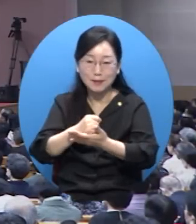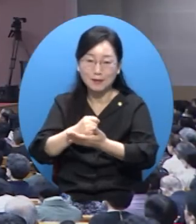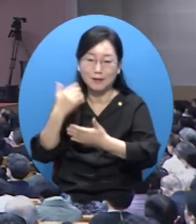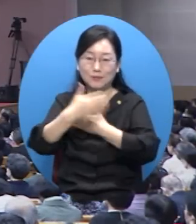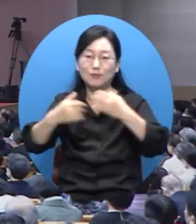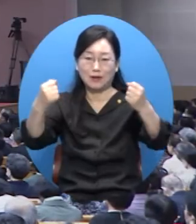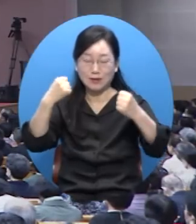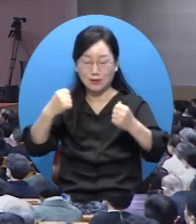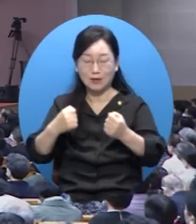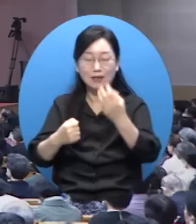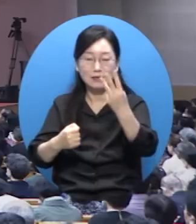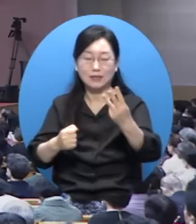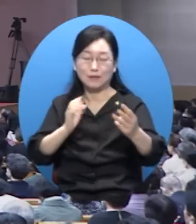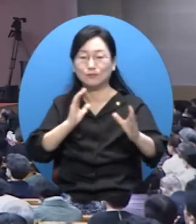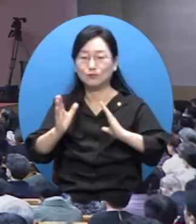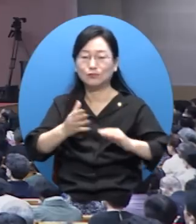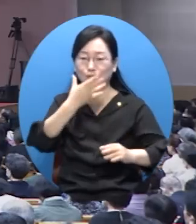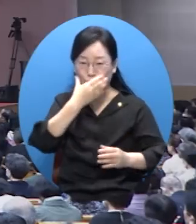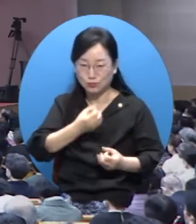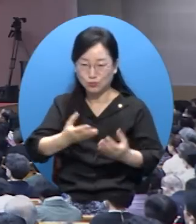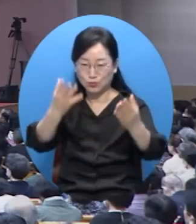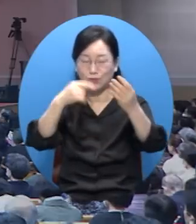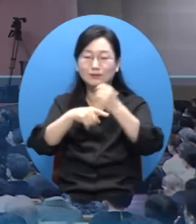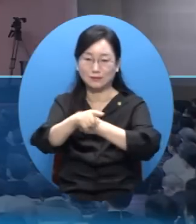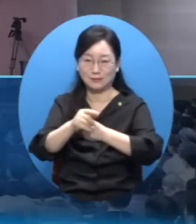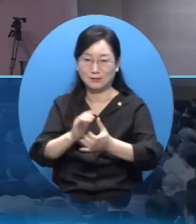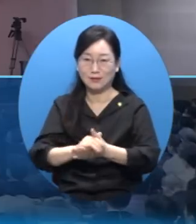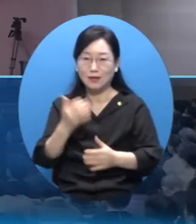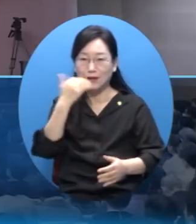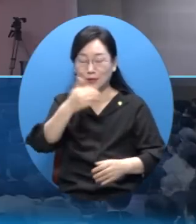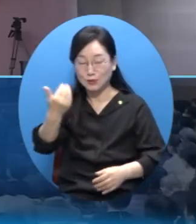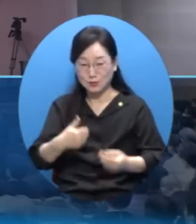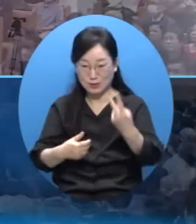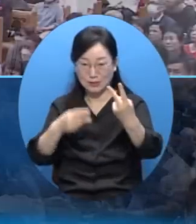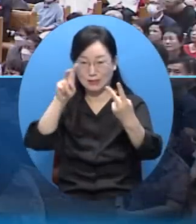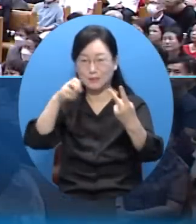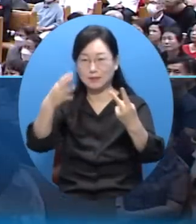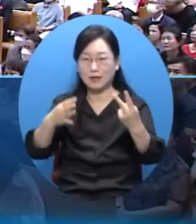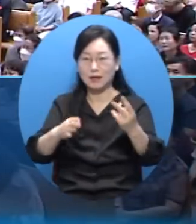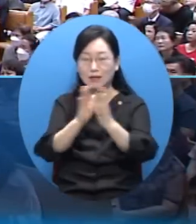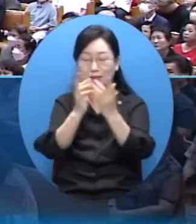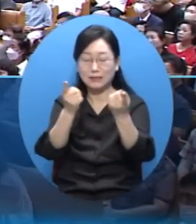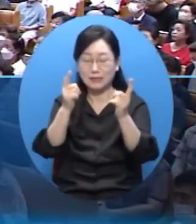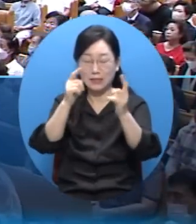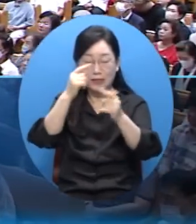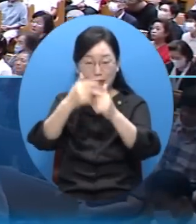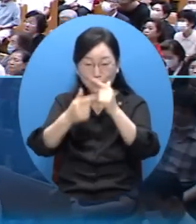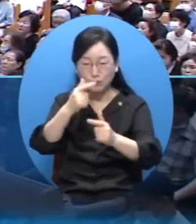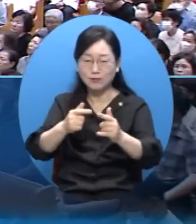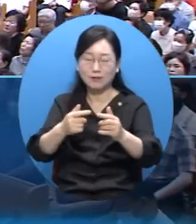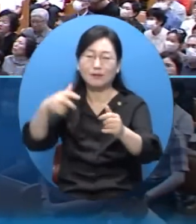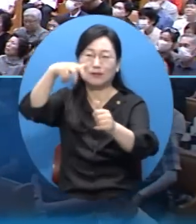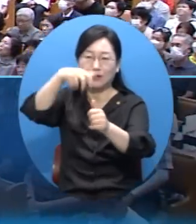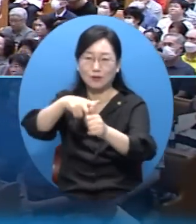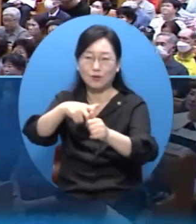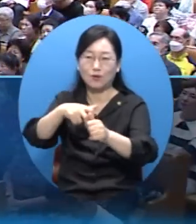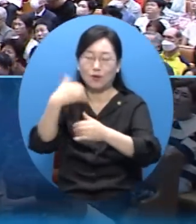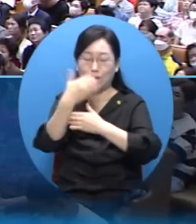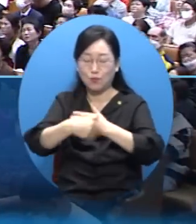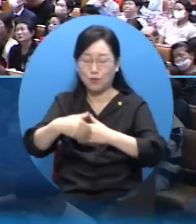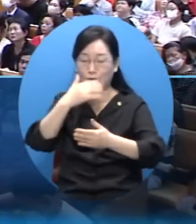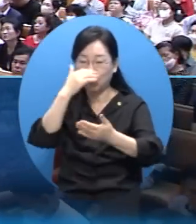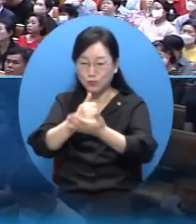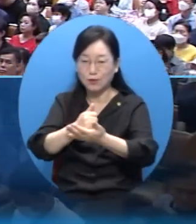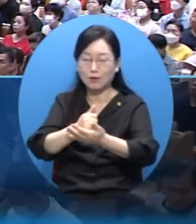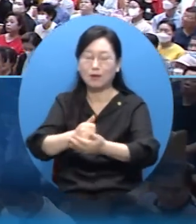되는 삼중 축복의 은혜인 것입니다. 베드로전서 2장 24절을 말씀합니다. 친히 나무에 달려 그 몸으로 우리 죄를 담당하셨으니 이는